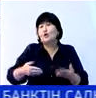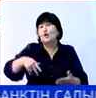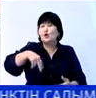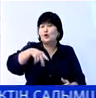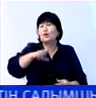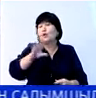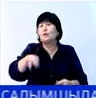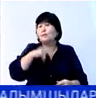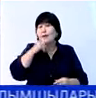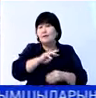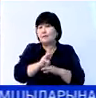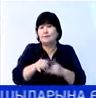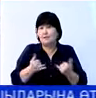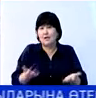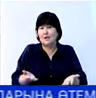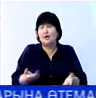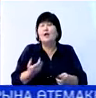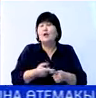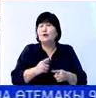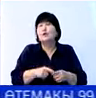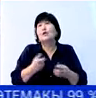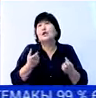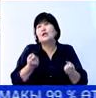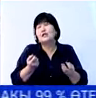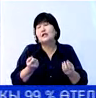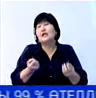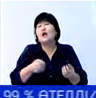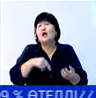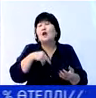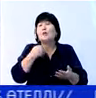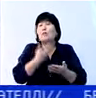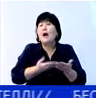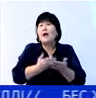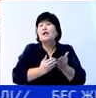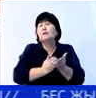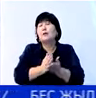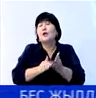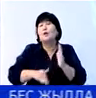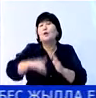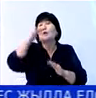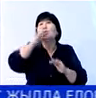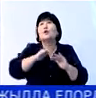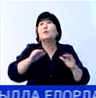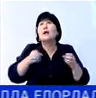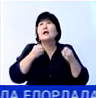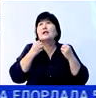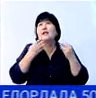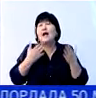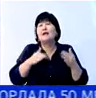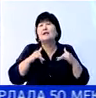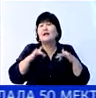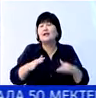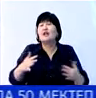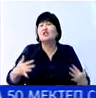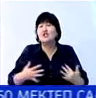жағына көп мән берем. Сол жағына кішкене көп бағыт-бағдар берем. Кейінгі өскелең ұрпаққа жақсы бағыт алсын, шабыт